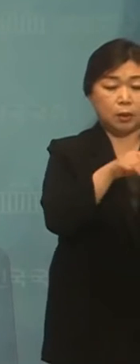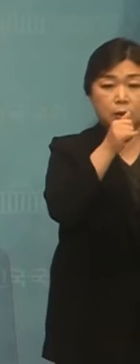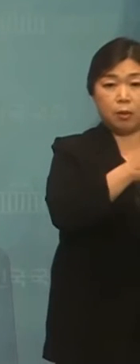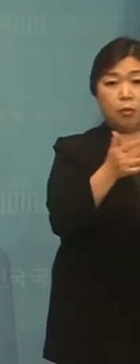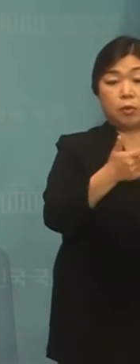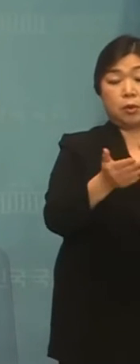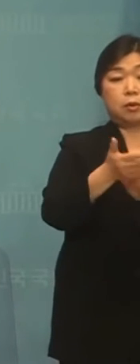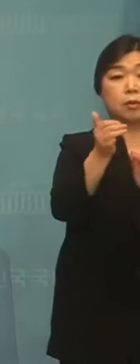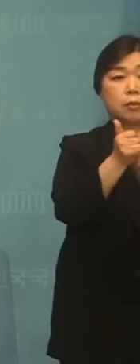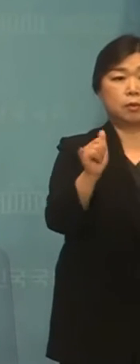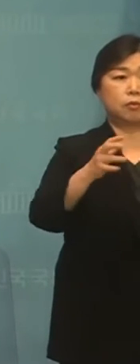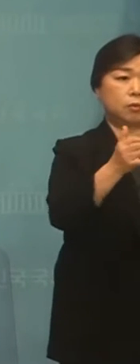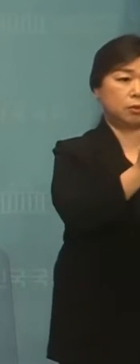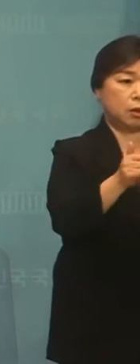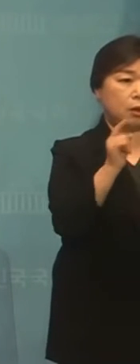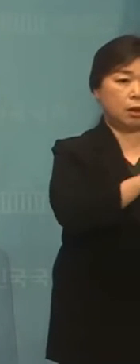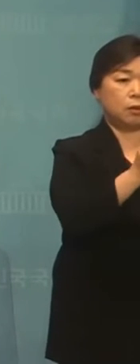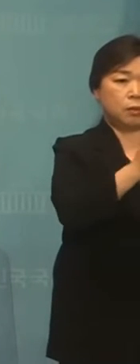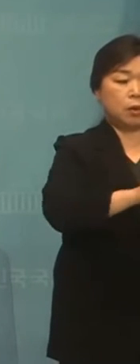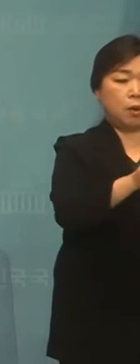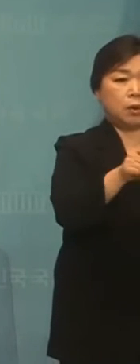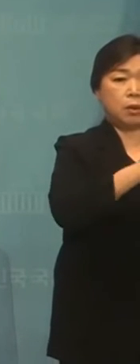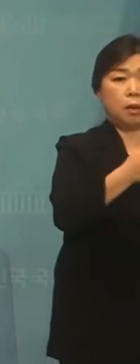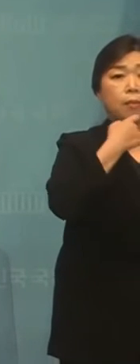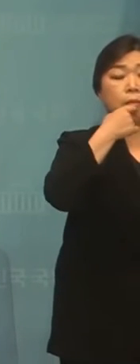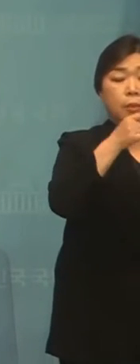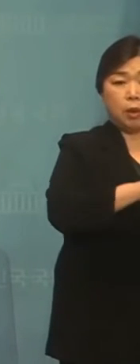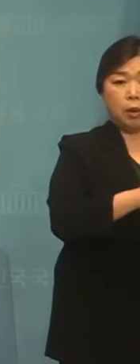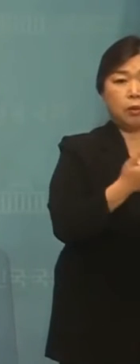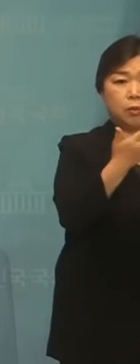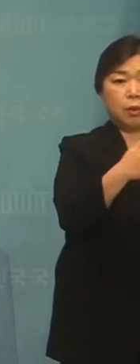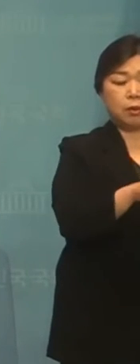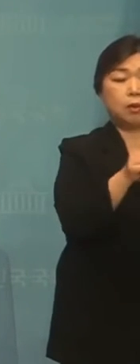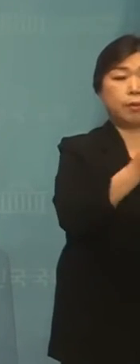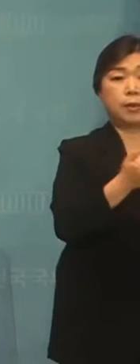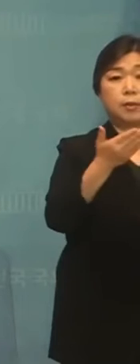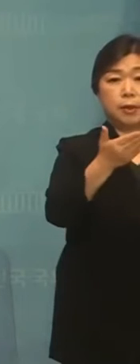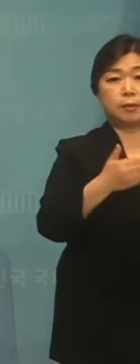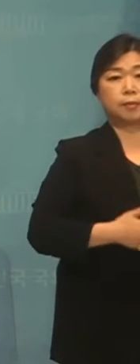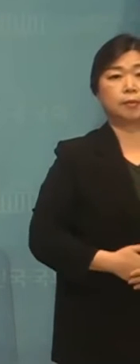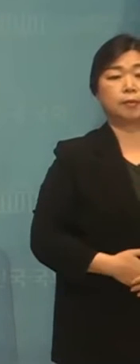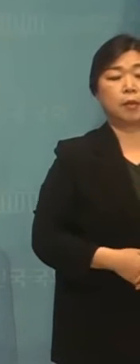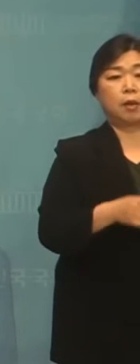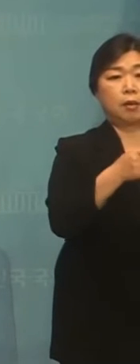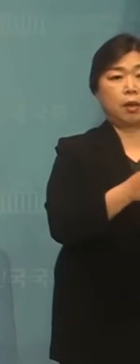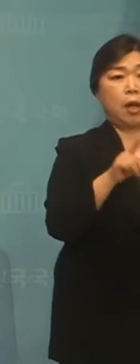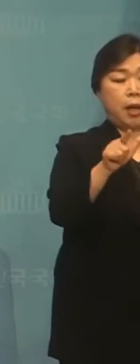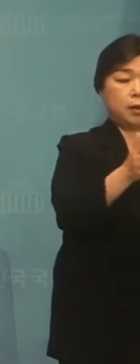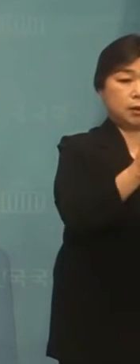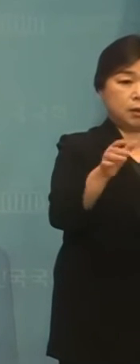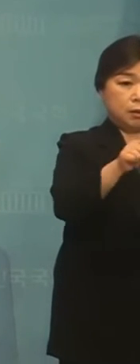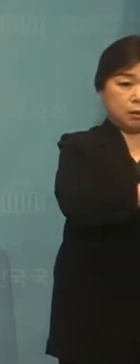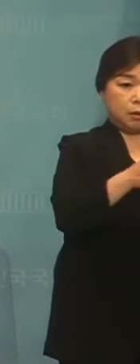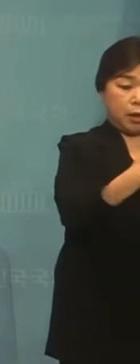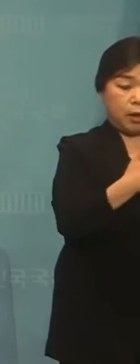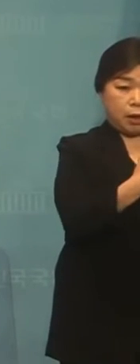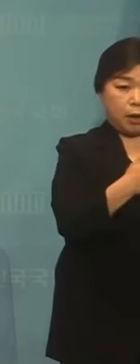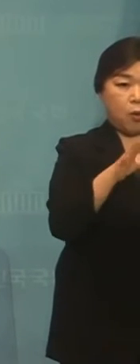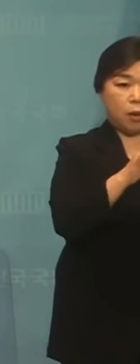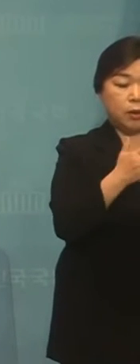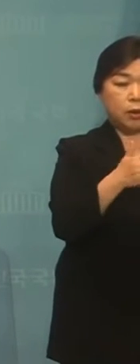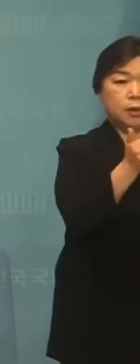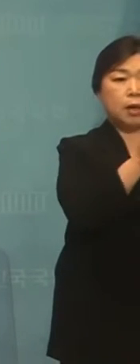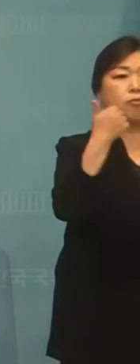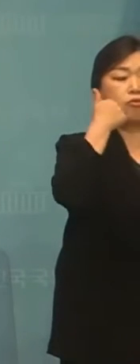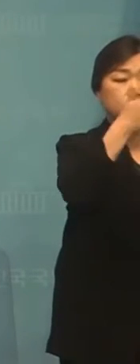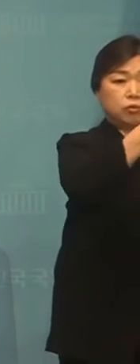시민과 국민들께 좀 더 이해가 가기 편하도록 설명드리도록 하겠습니다. 먼저 LCT 특혜 의혹 관련 인물